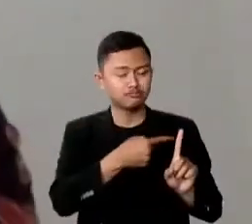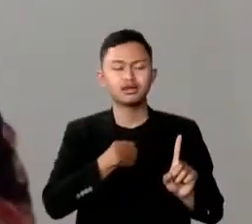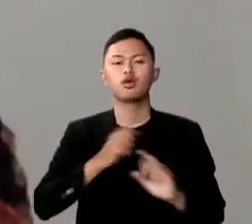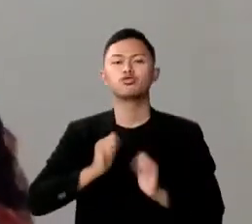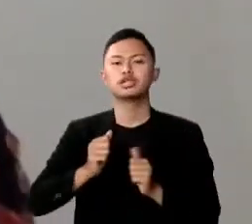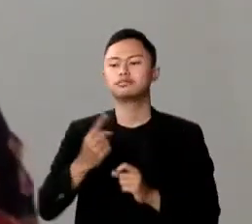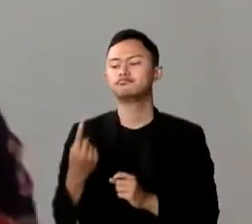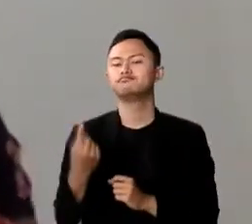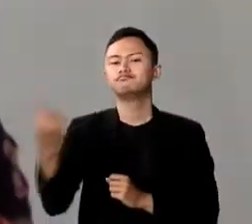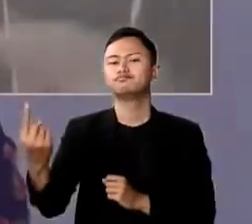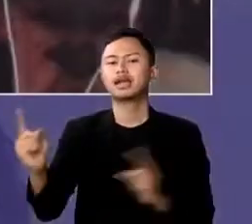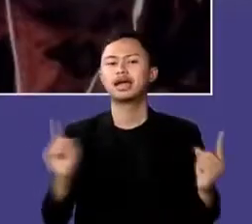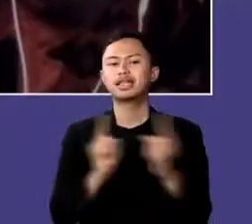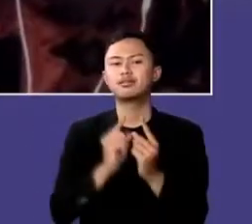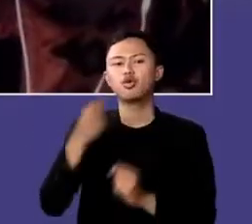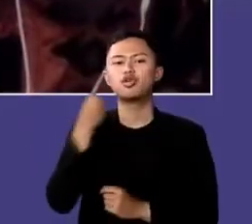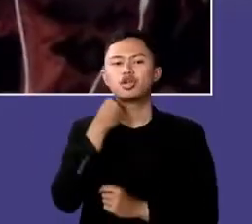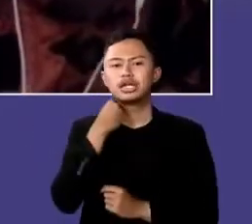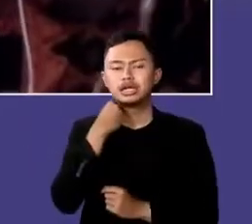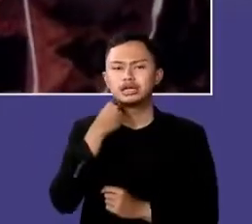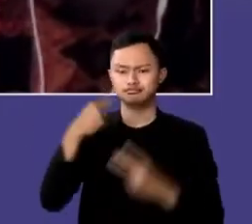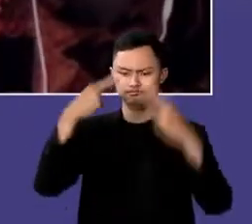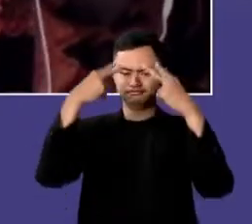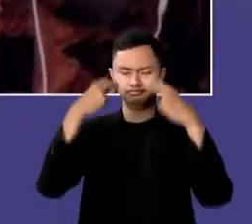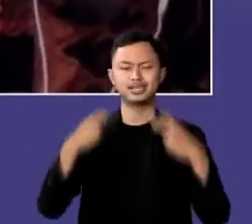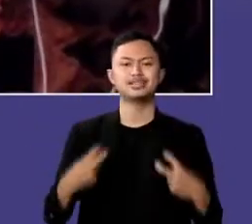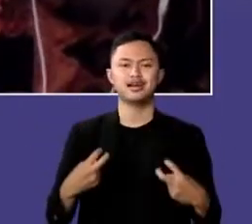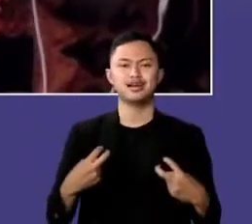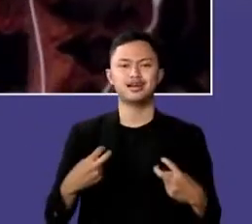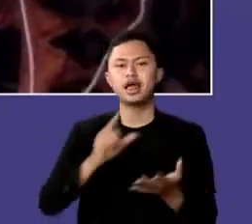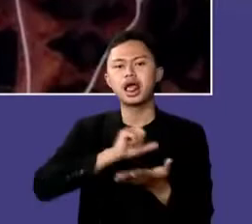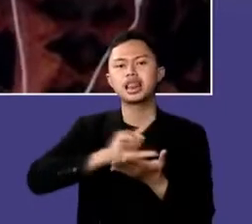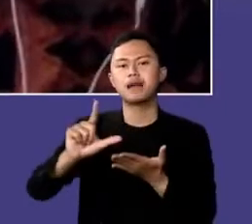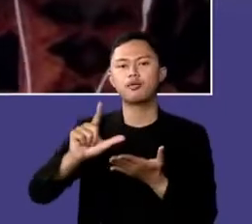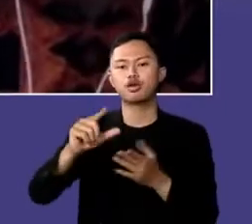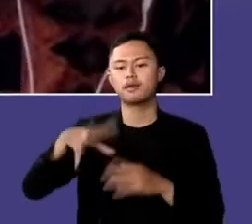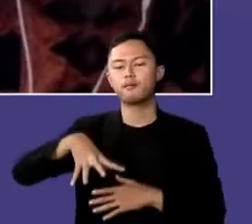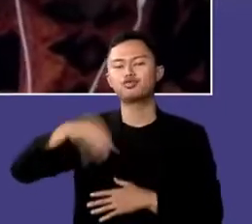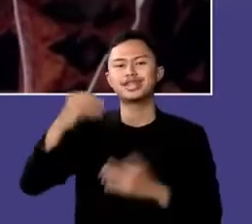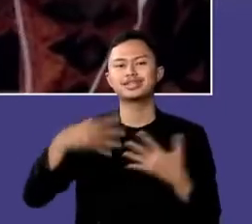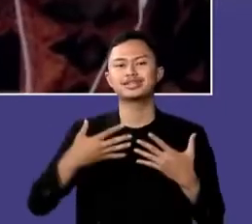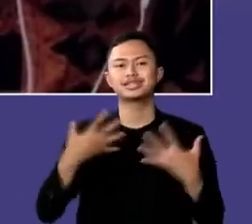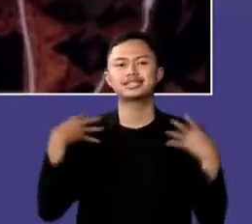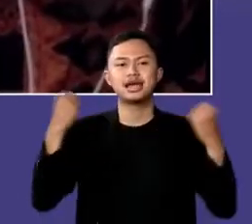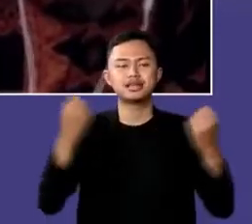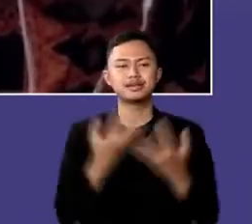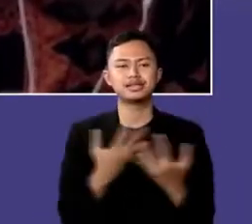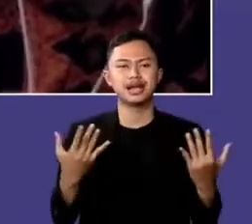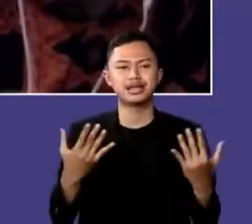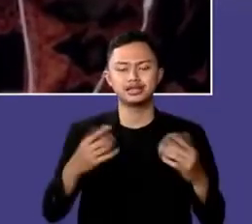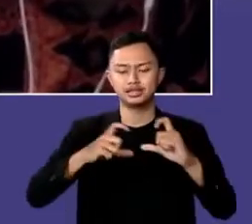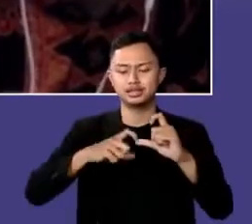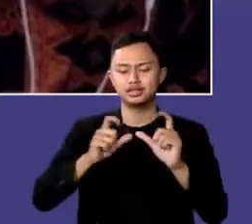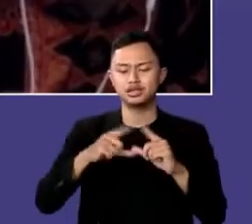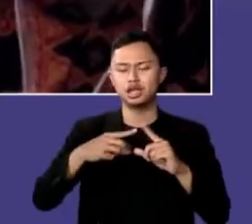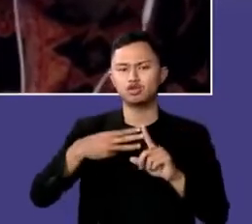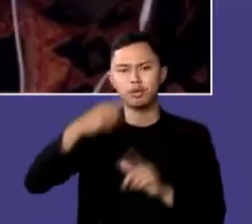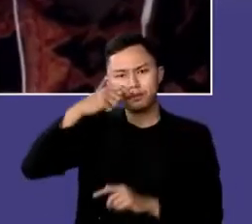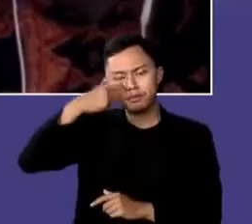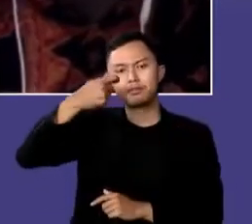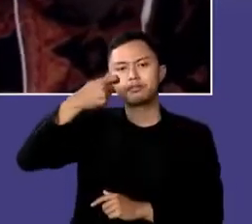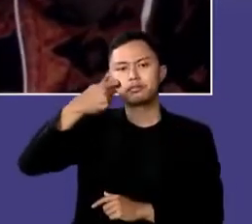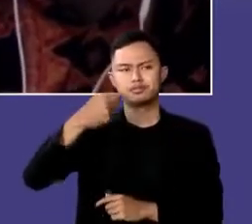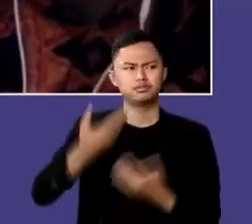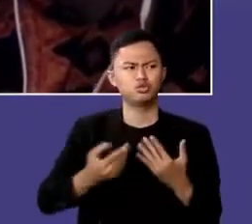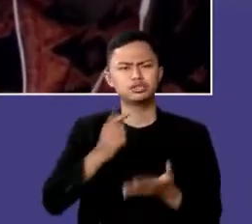tinggal serumah yang positif maka semuanya harus melaporkan ke Puskesmas terdekat itu bisa dilakukan pemeriksaan swap dan